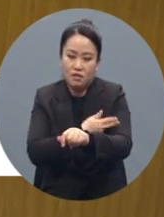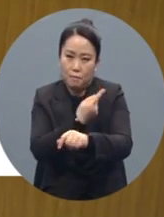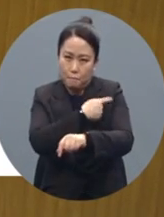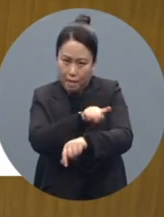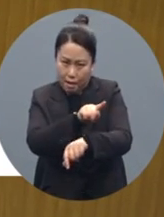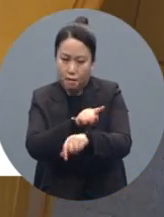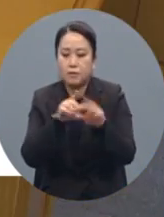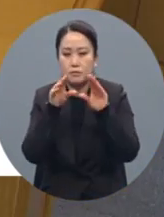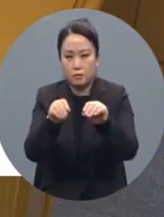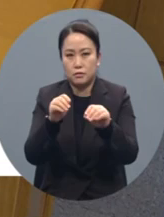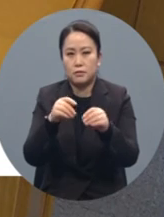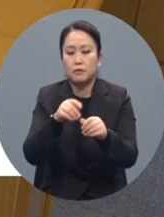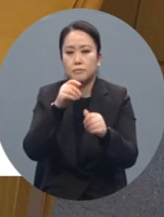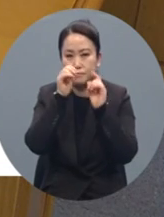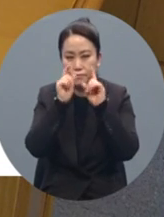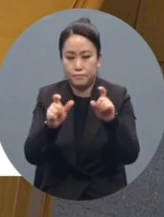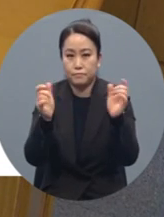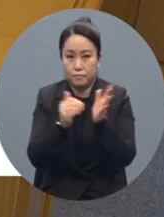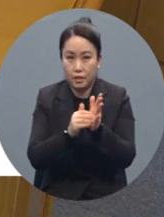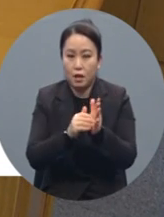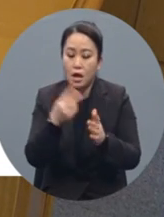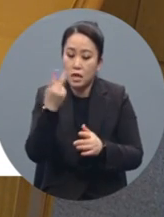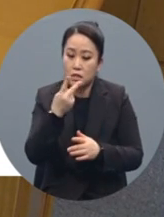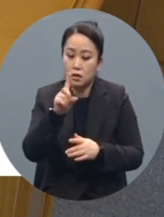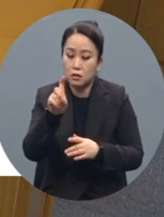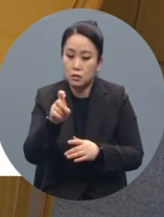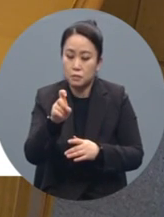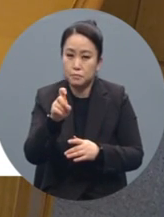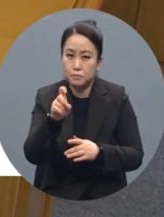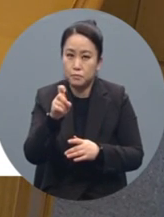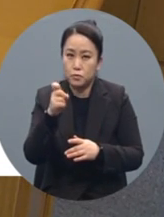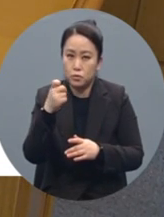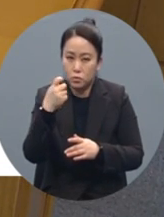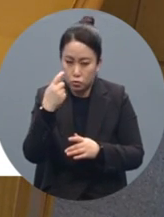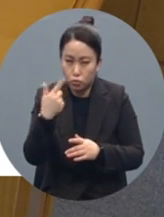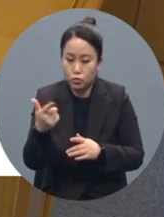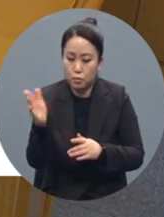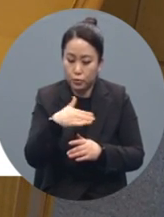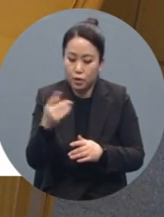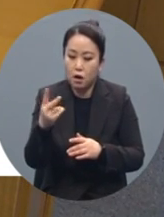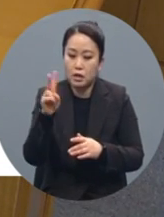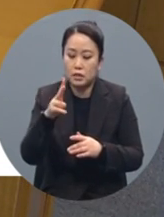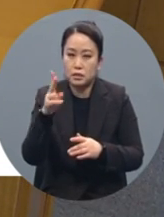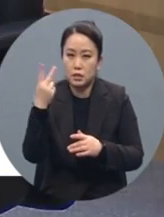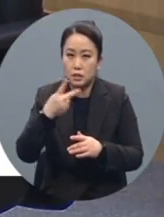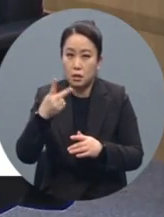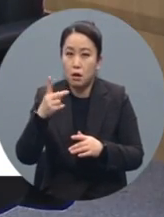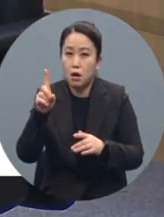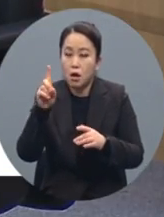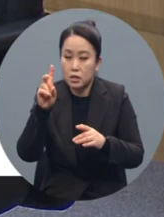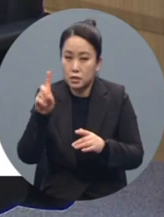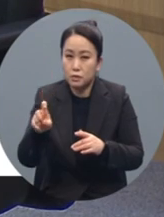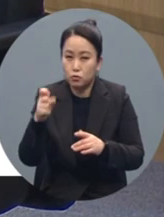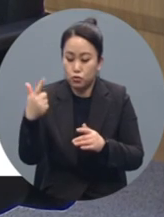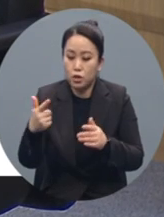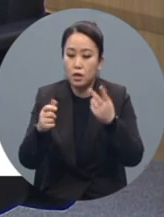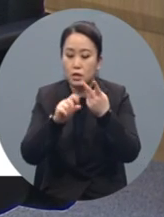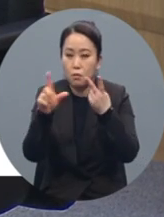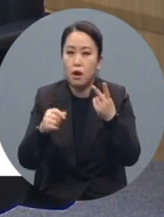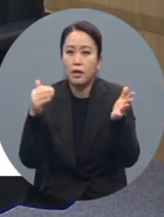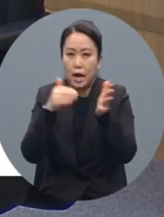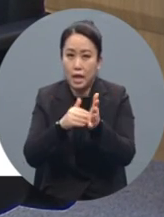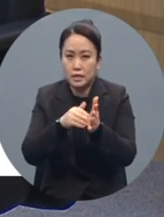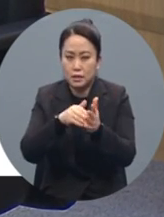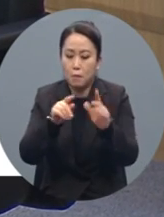이들은 지난 2010년부터 2016년 2월까지 150만 원에서 360만원 상당의 선물을 주고 받은 혐의로